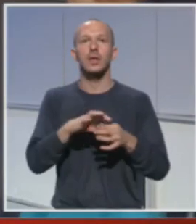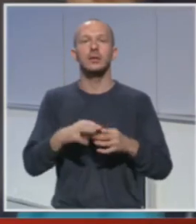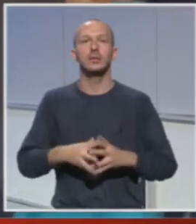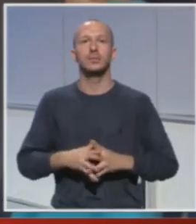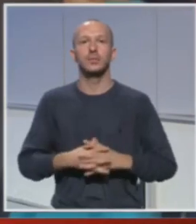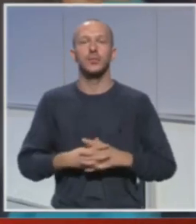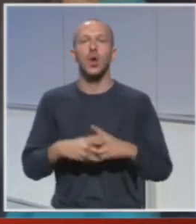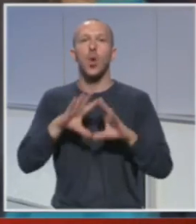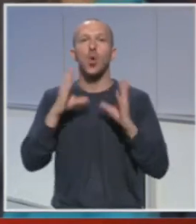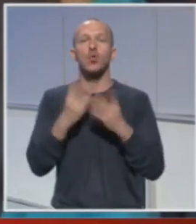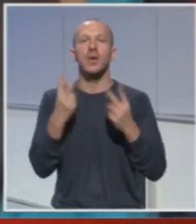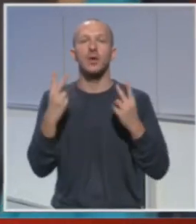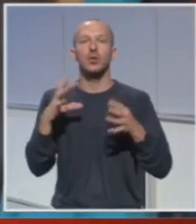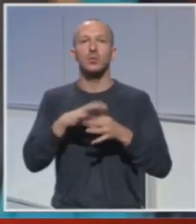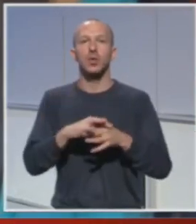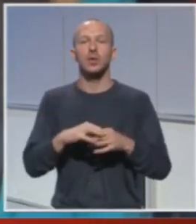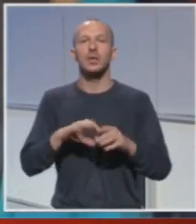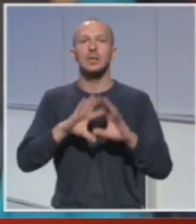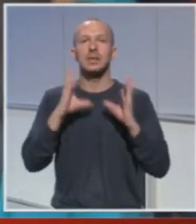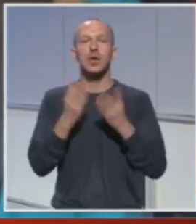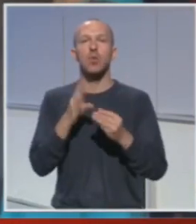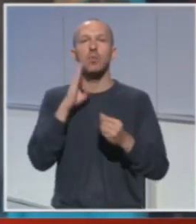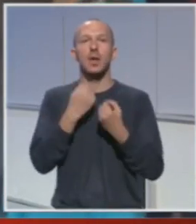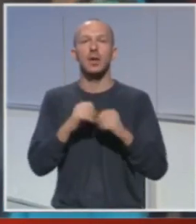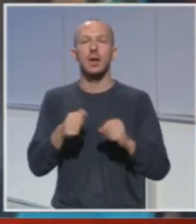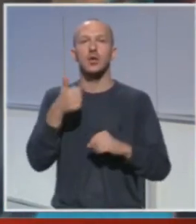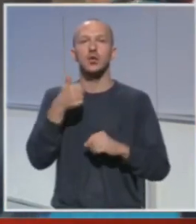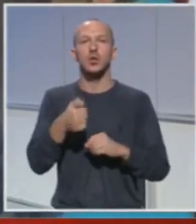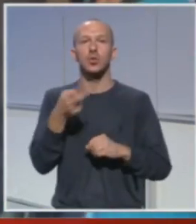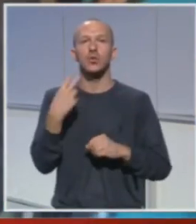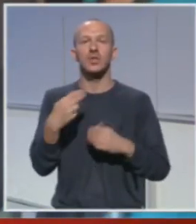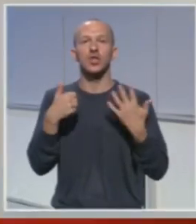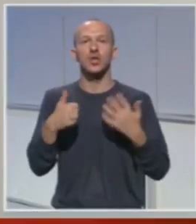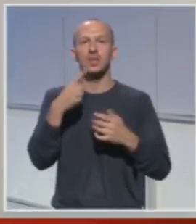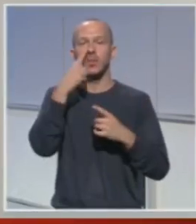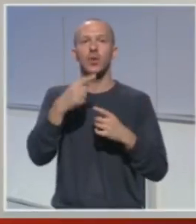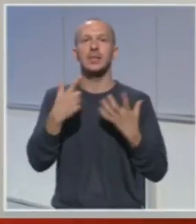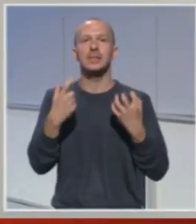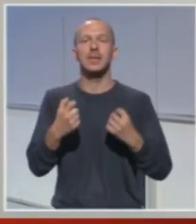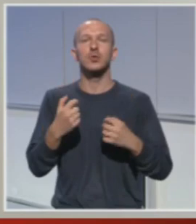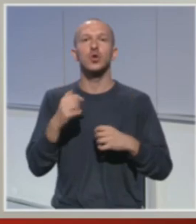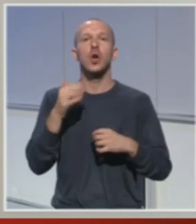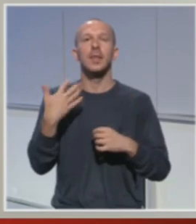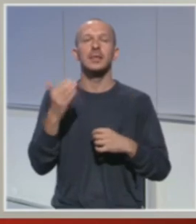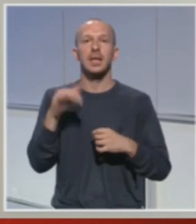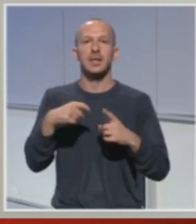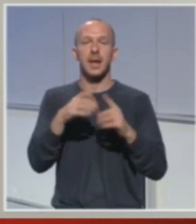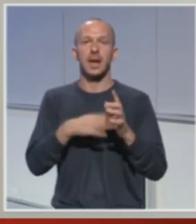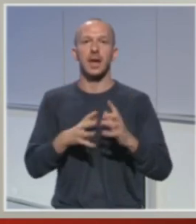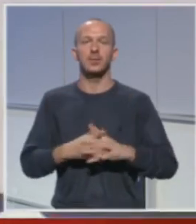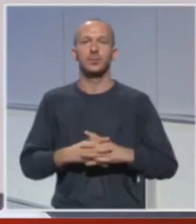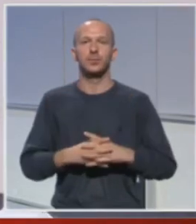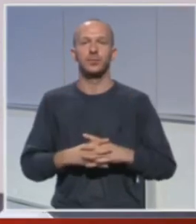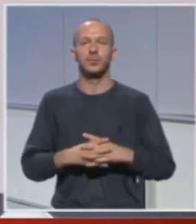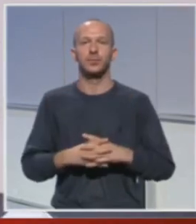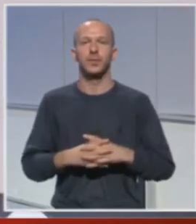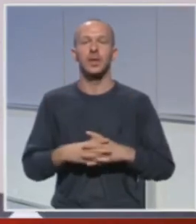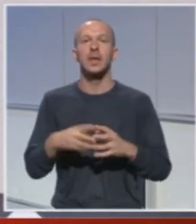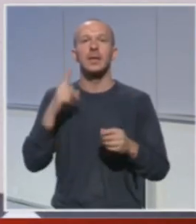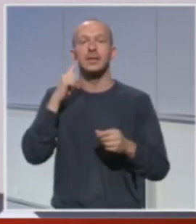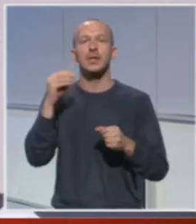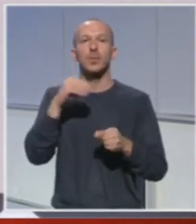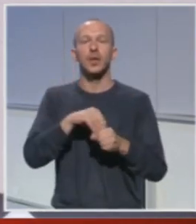RSP-a. Ukupna vrijednost projekta za cijelu BiH je oko 126 miliona i 750 hiljada maraka. Zato